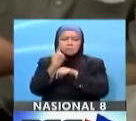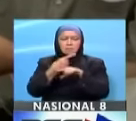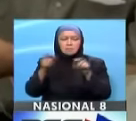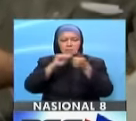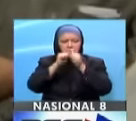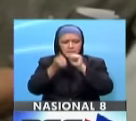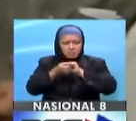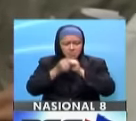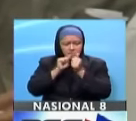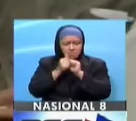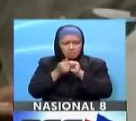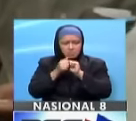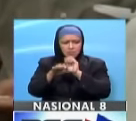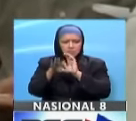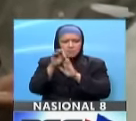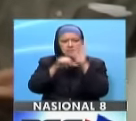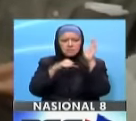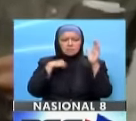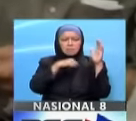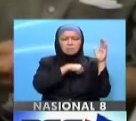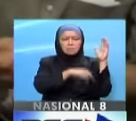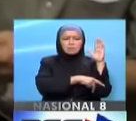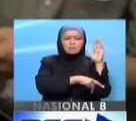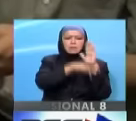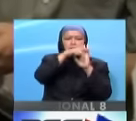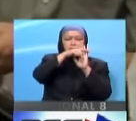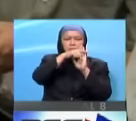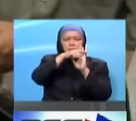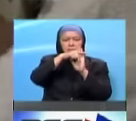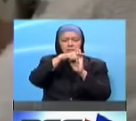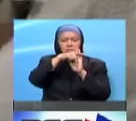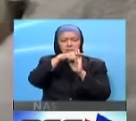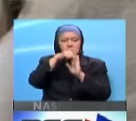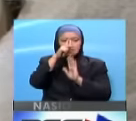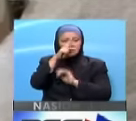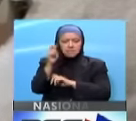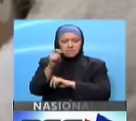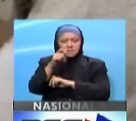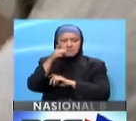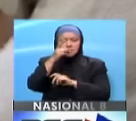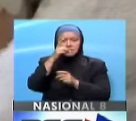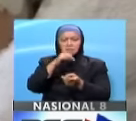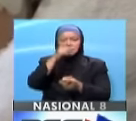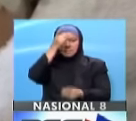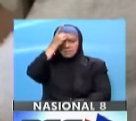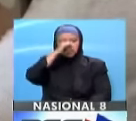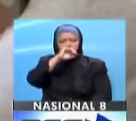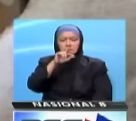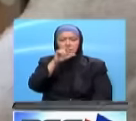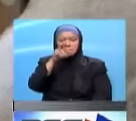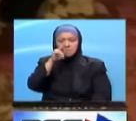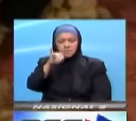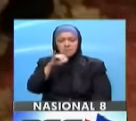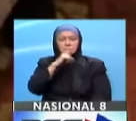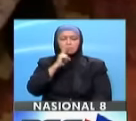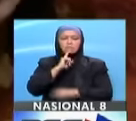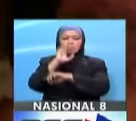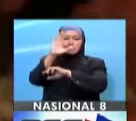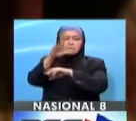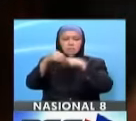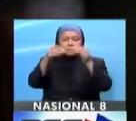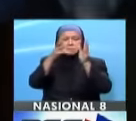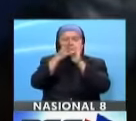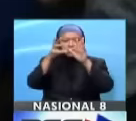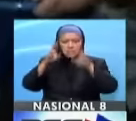Masalah itu diketahui Ahli Parlimen Hulu Terengganu, Datuk Jalani Johari dalam program Ziarah Kasih. Jaminan diberikan wakil rakyat ini